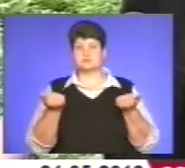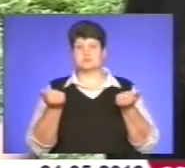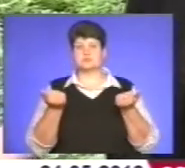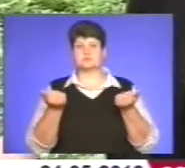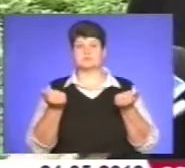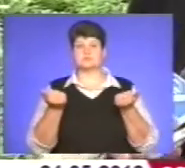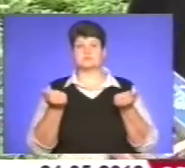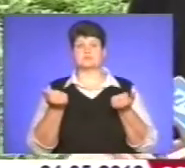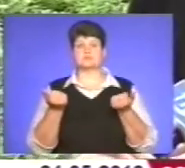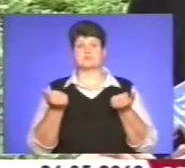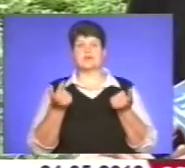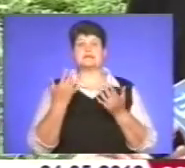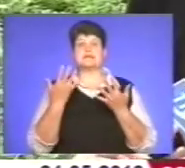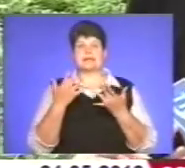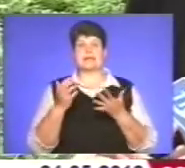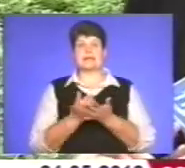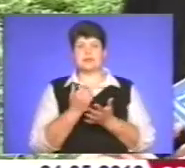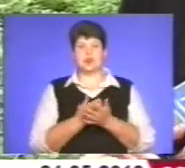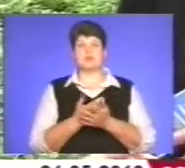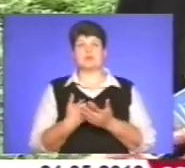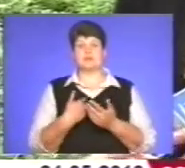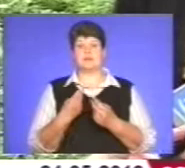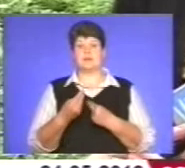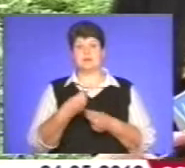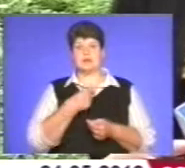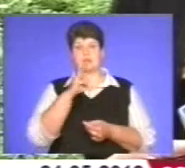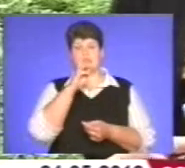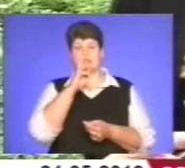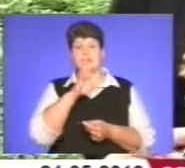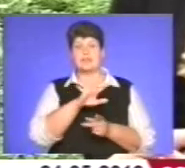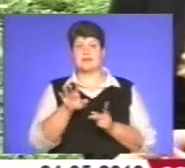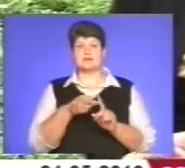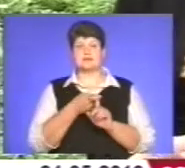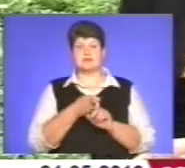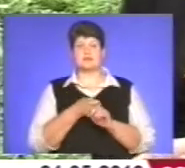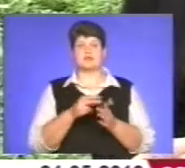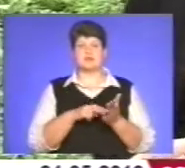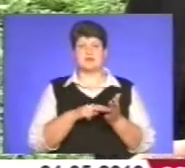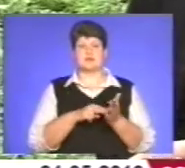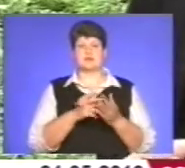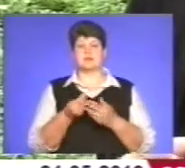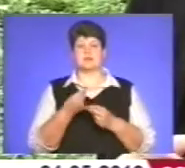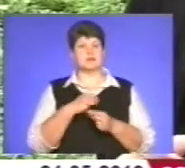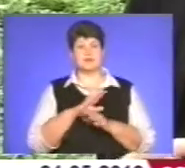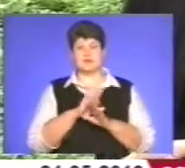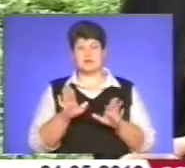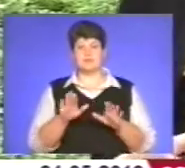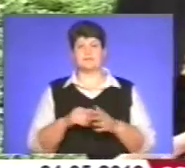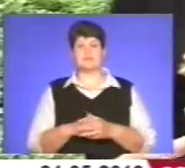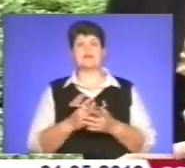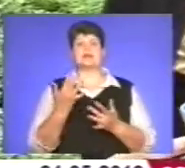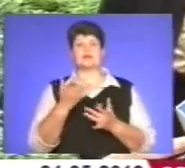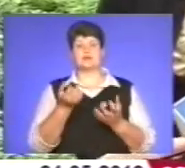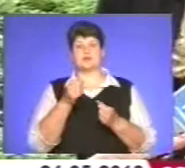Чи виробітку? Скільки заробить, стільки нам платять зарплати. Це не залежить, що ми в наставці нам так заплатять. Ні. Скільки отримуєте в